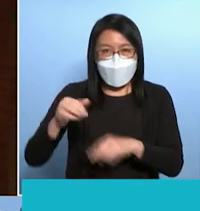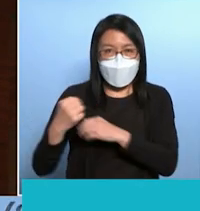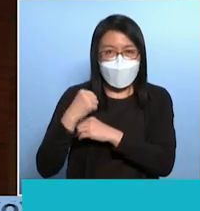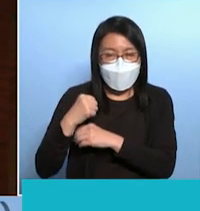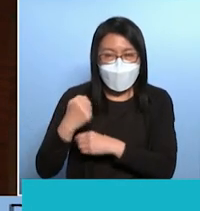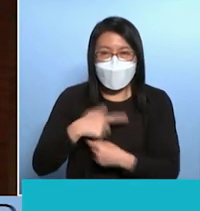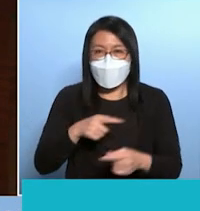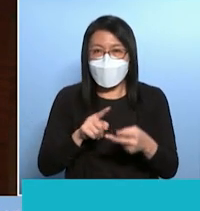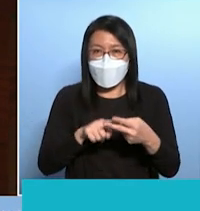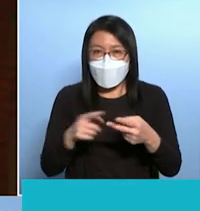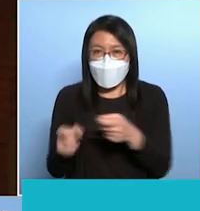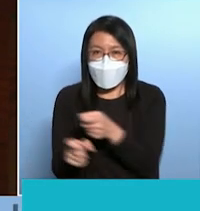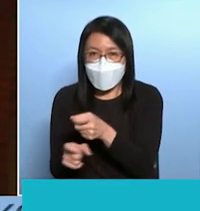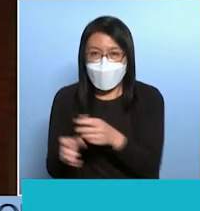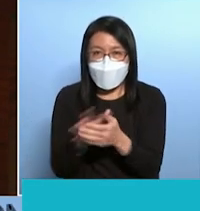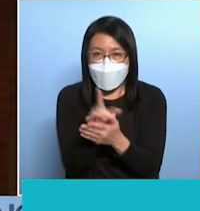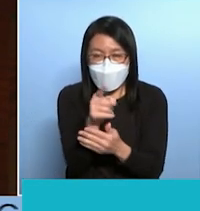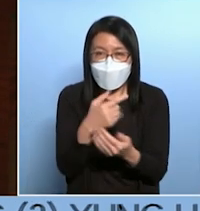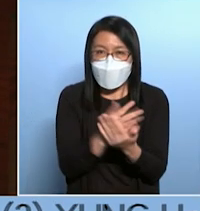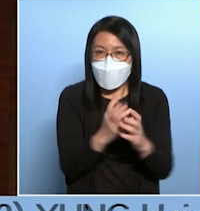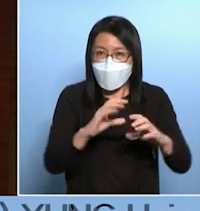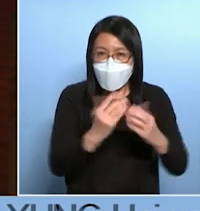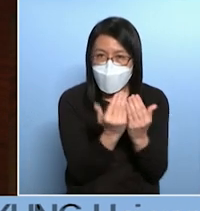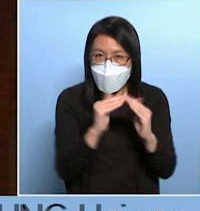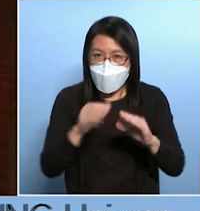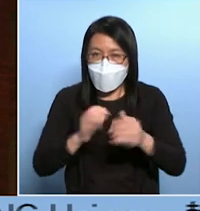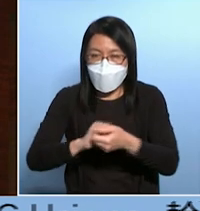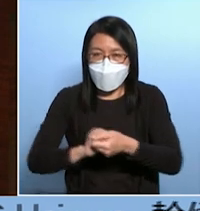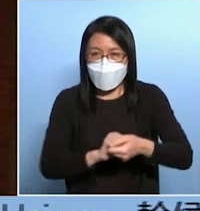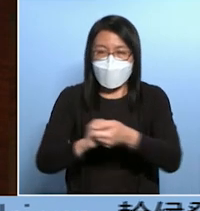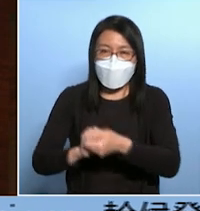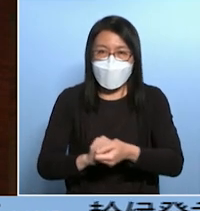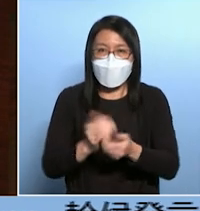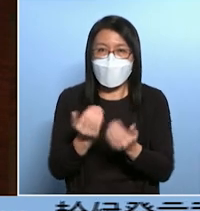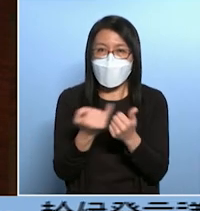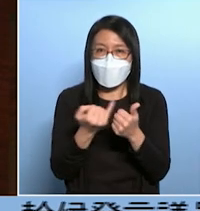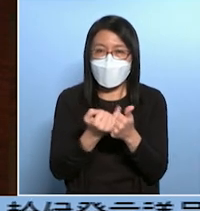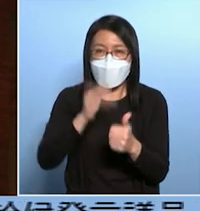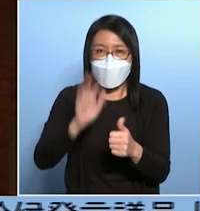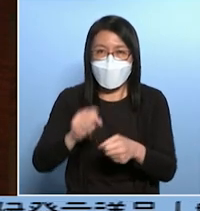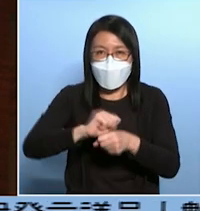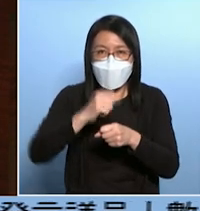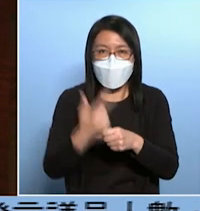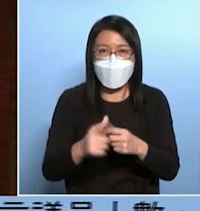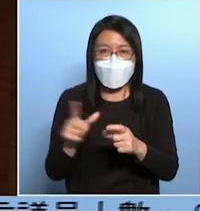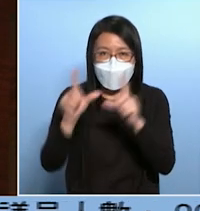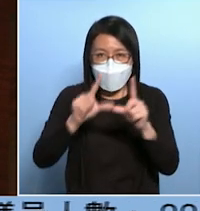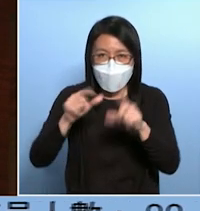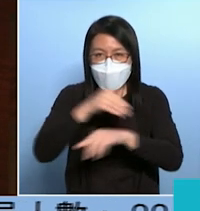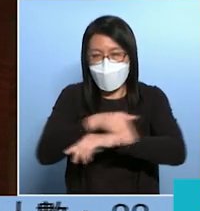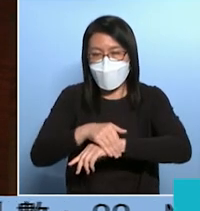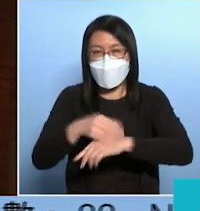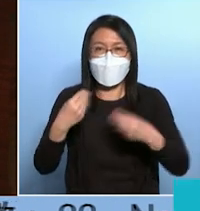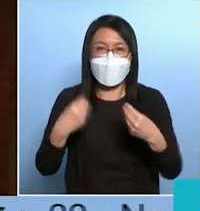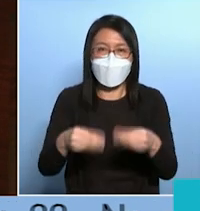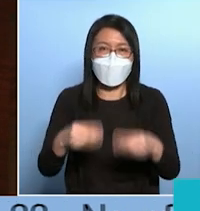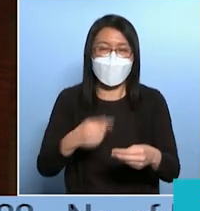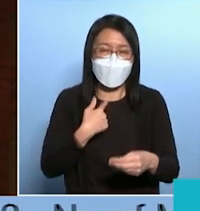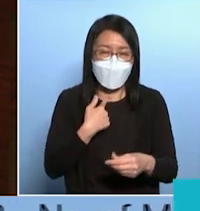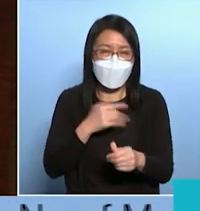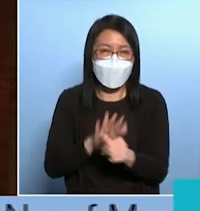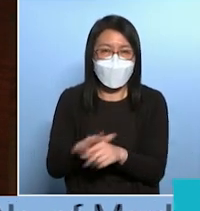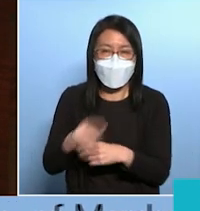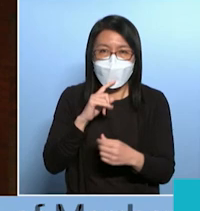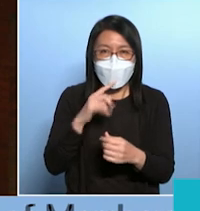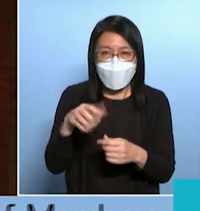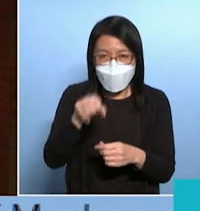工商專業界和各個院校合作，加強在校學生的生涯規劃教育，為修讀應用